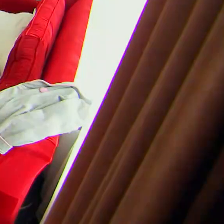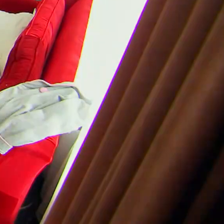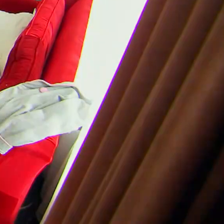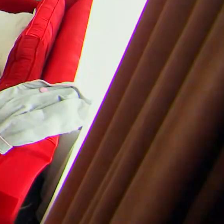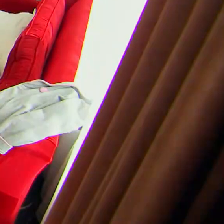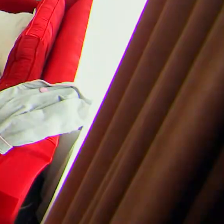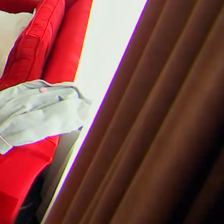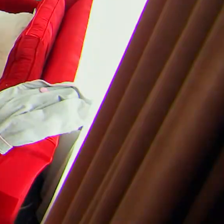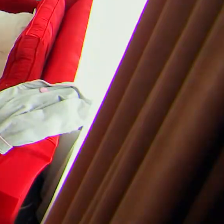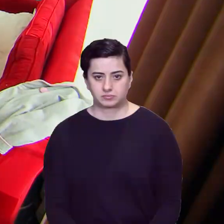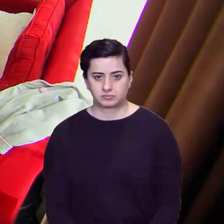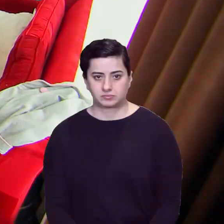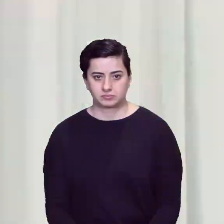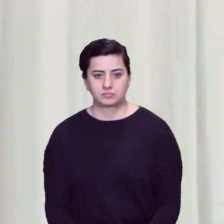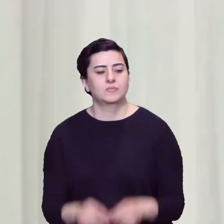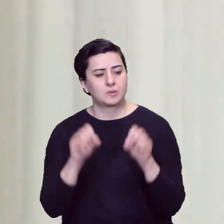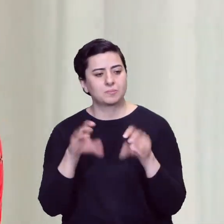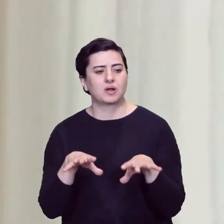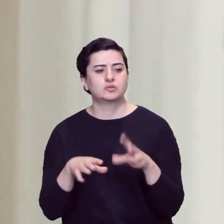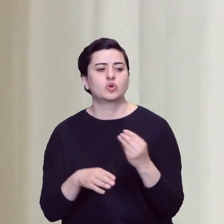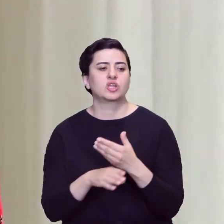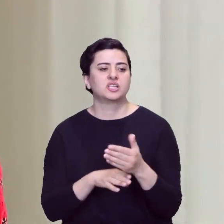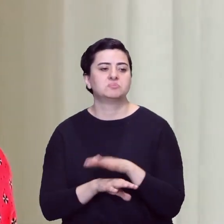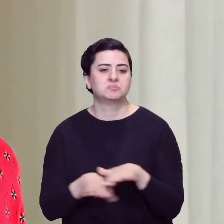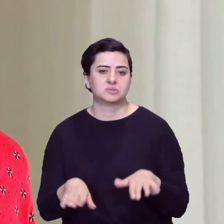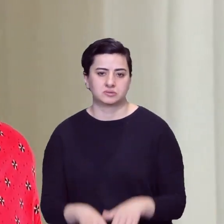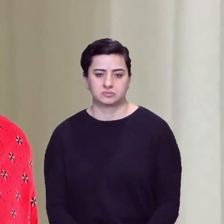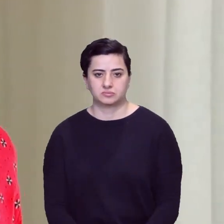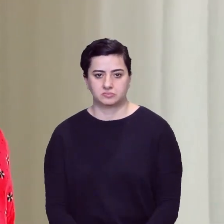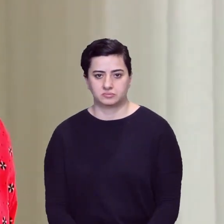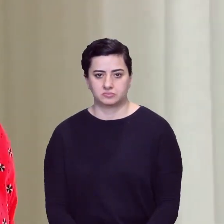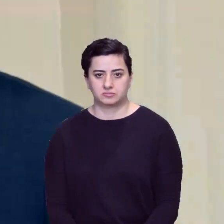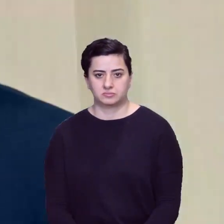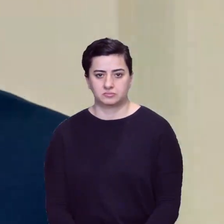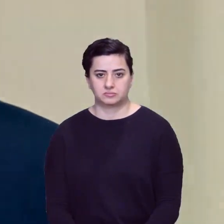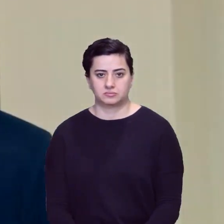koltuktaki devresimleri toparlıyor. Bırak, artık çok geç.